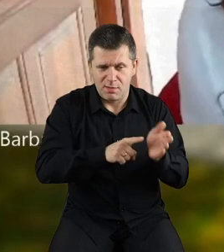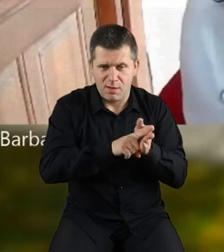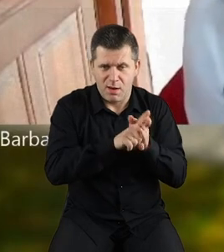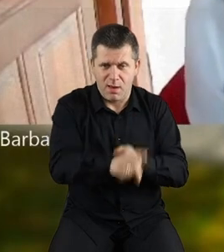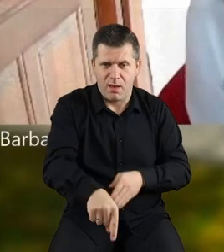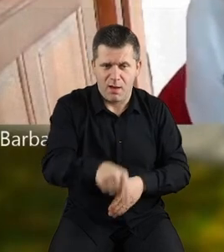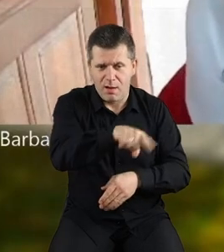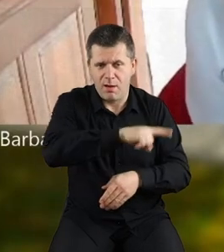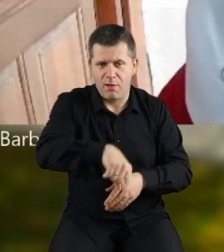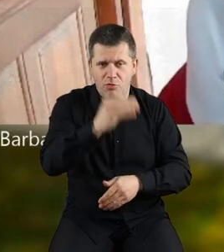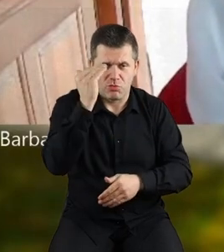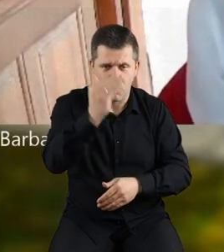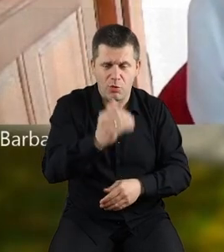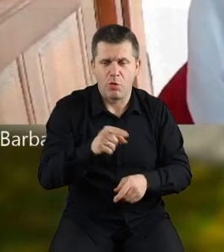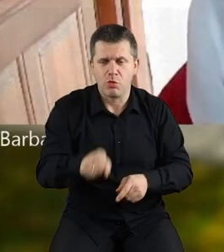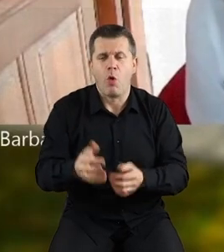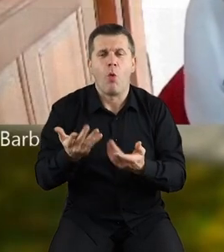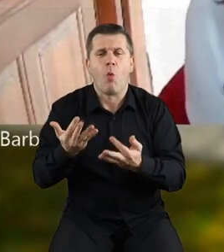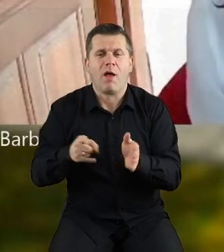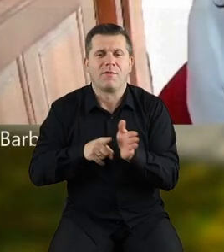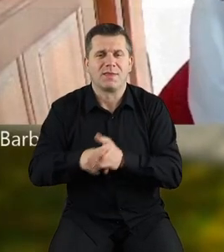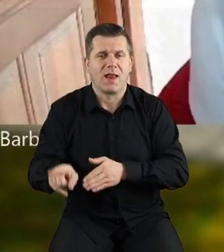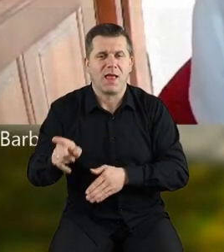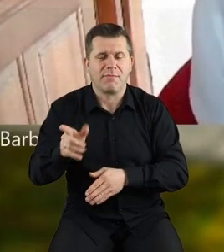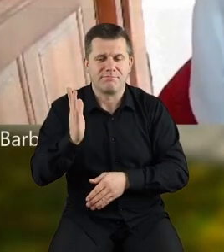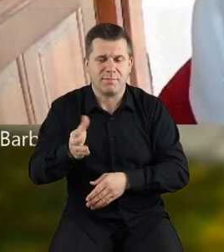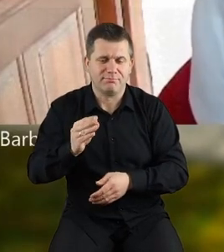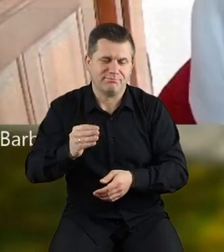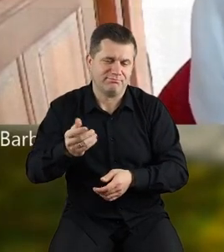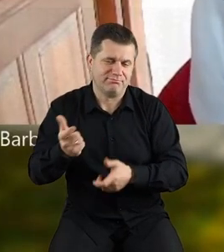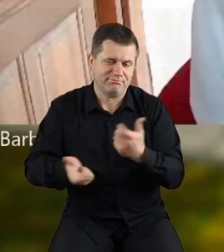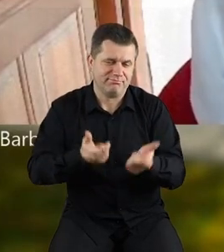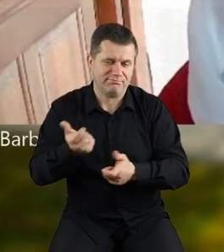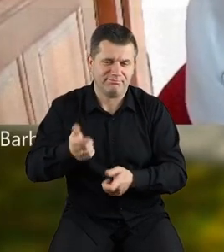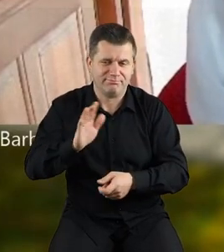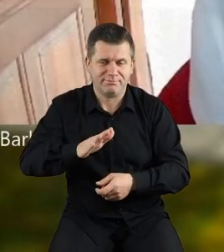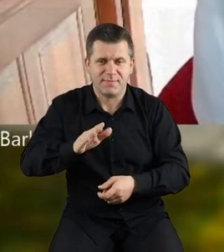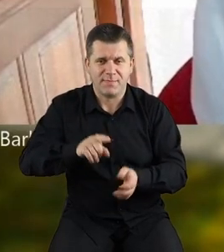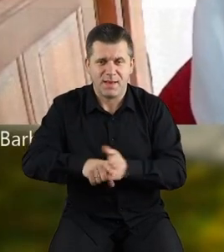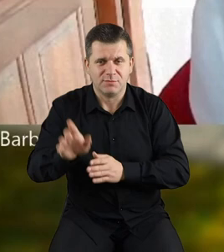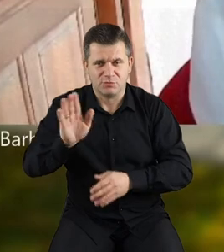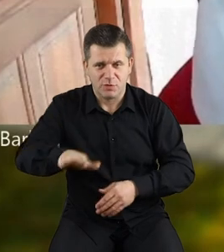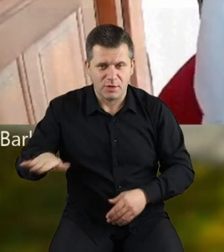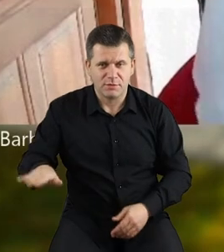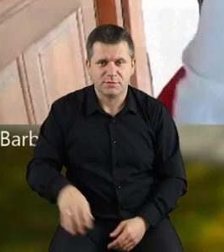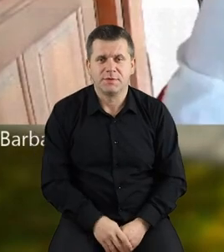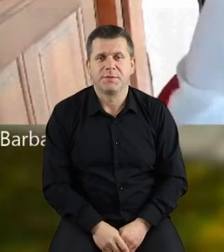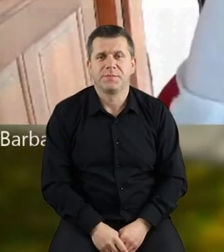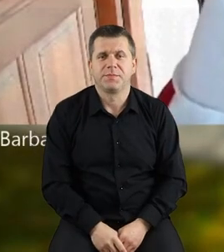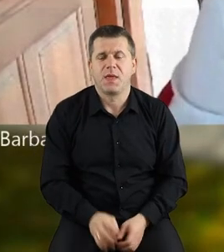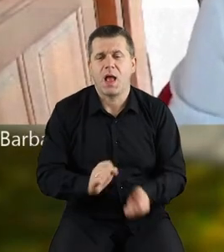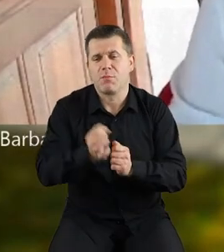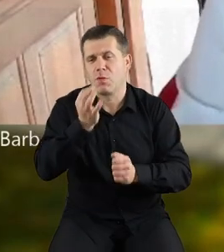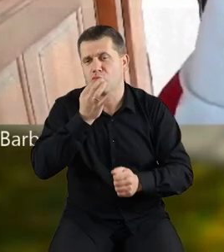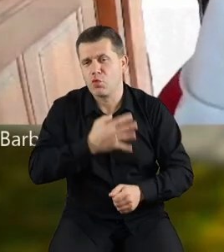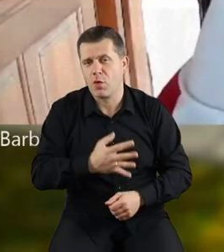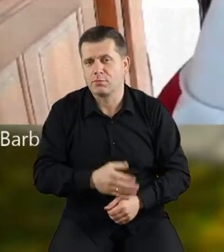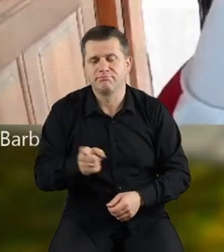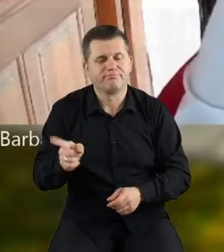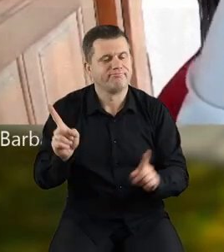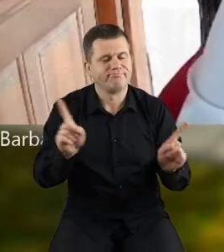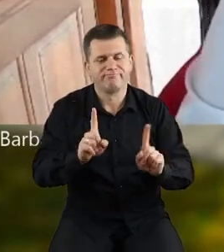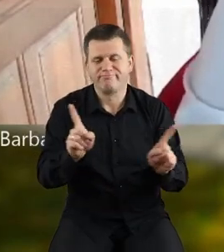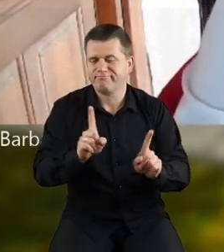napiszę książkę dla dorosłych, to tym łatwiej będzie popełnić jakiś utwór dla młodszego